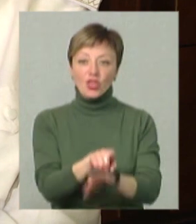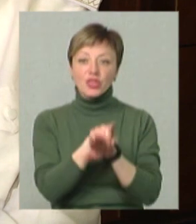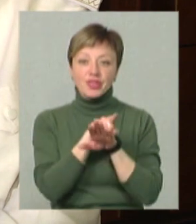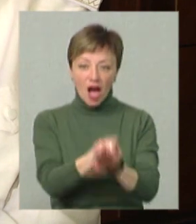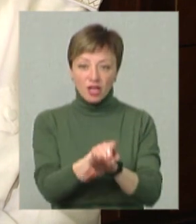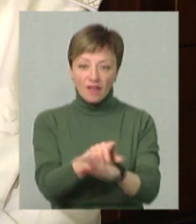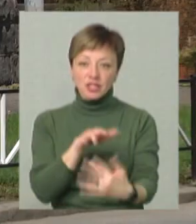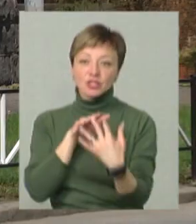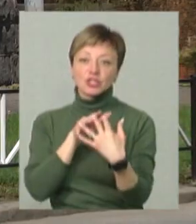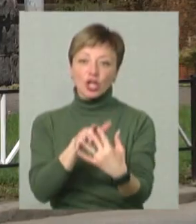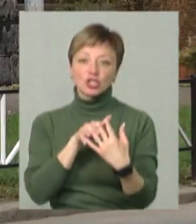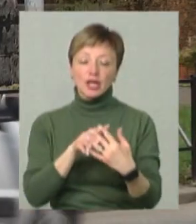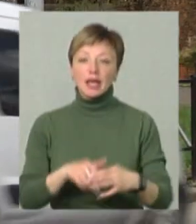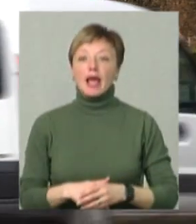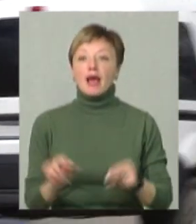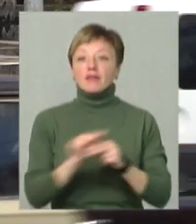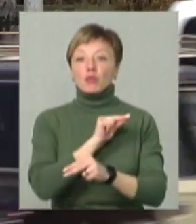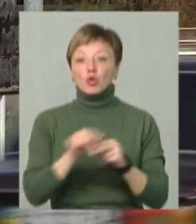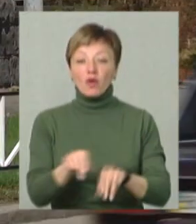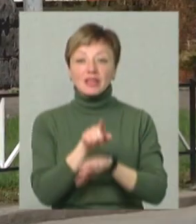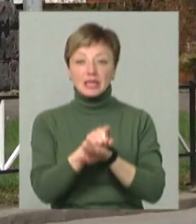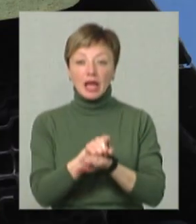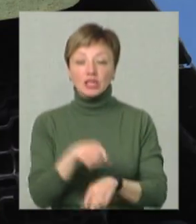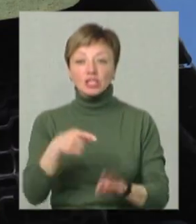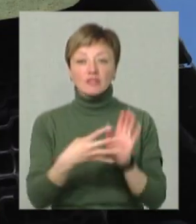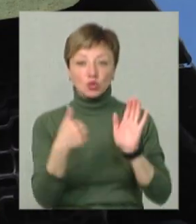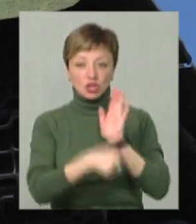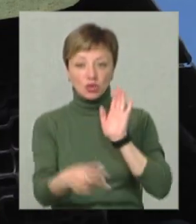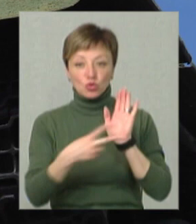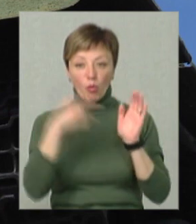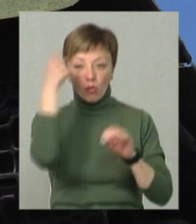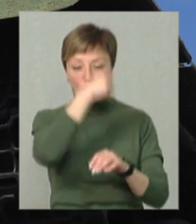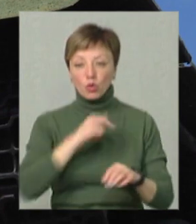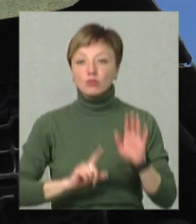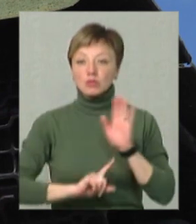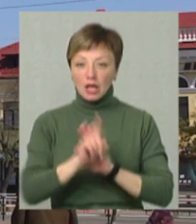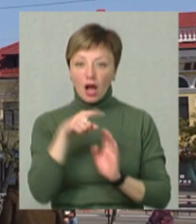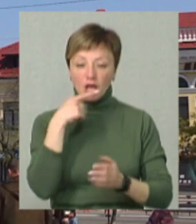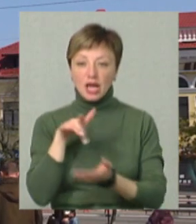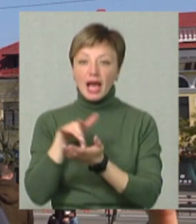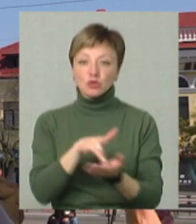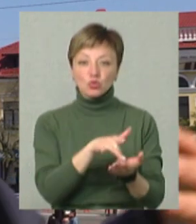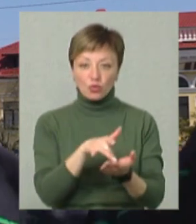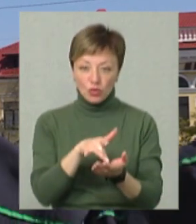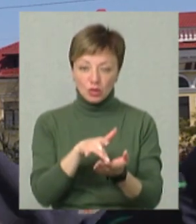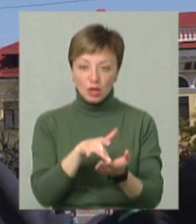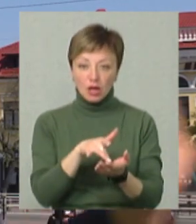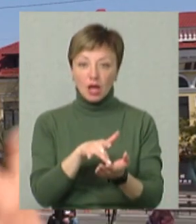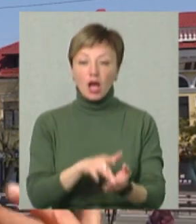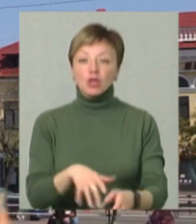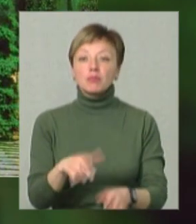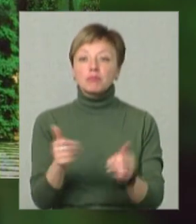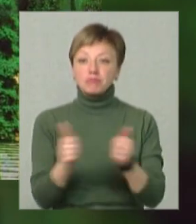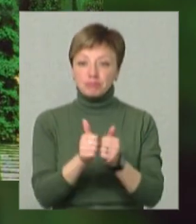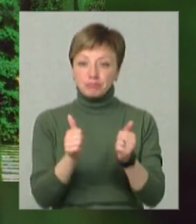танкових сражень. Встановили відремонтований танк у 1967 році. Спершу, каже екскурсовод та краєзнавець Ігор Байдак,